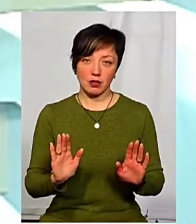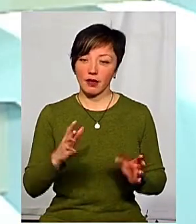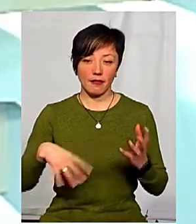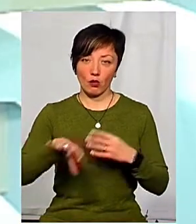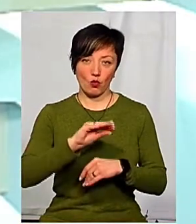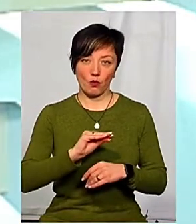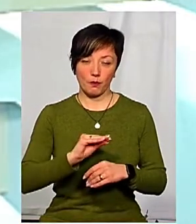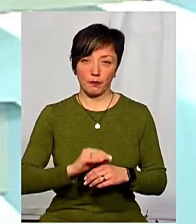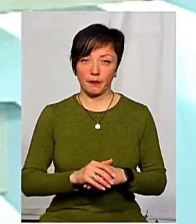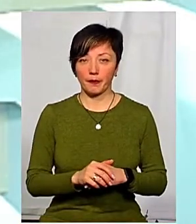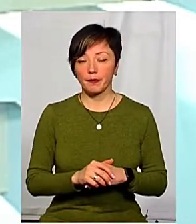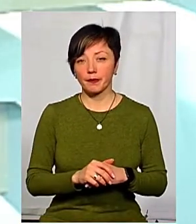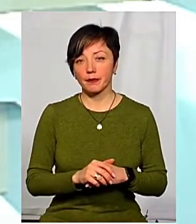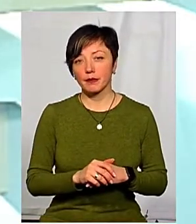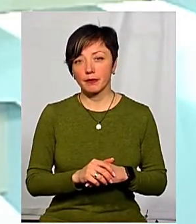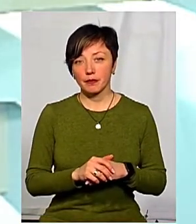не кругом.